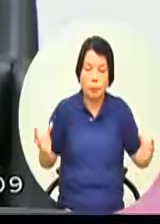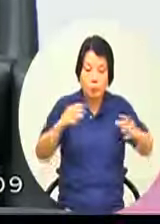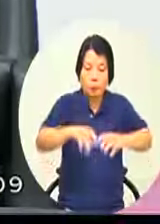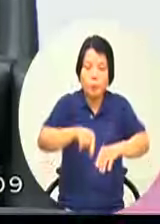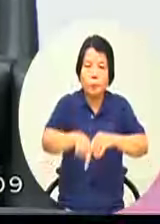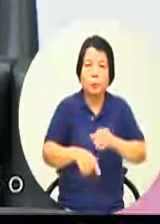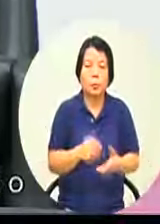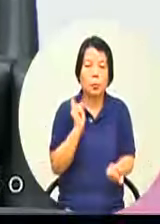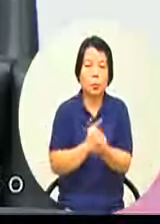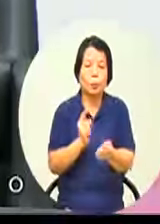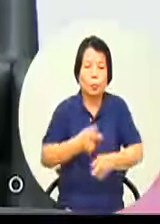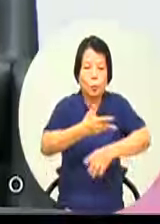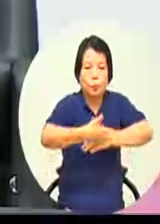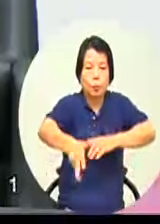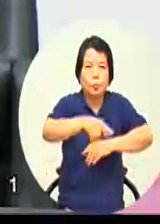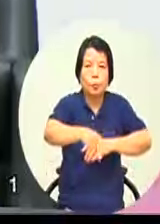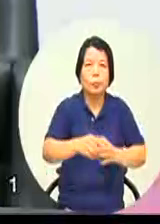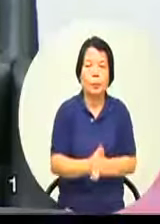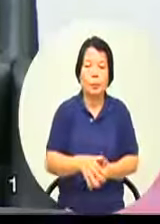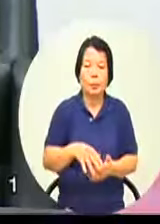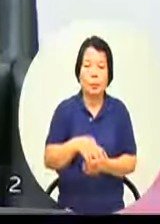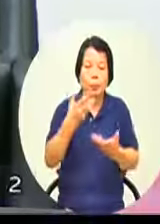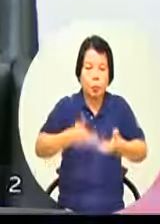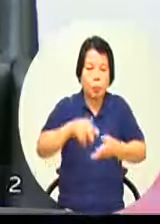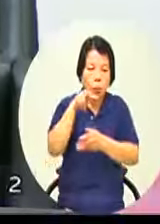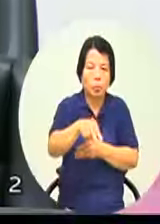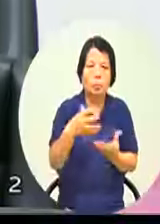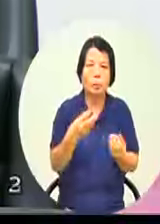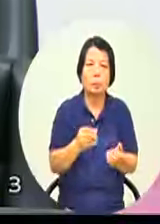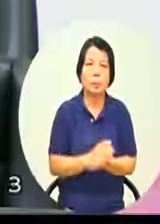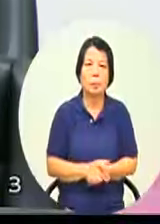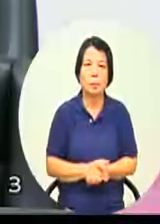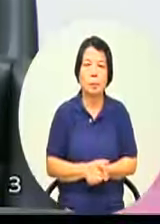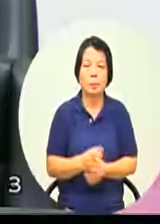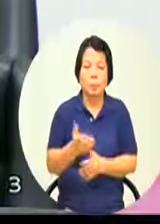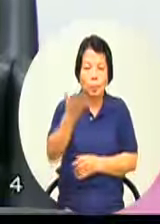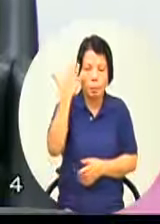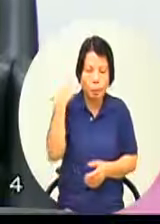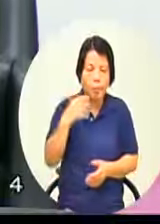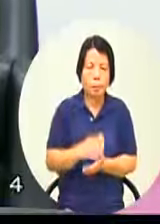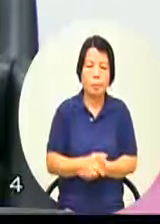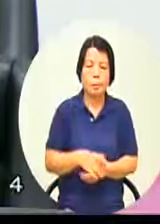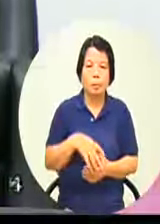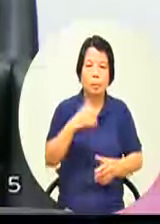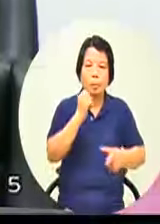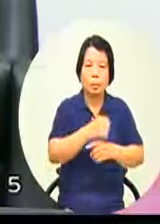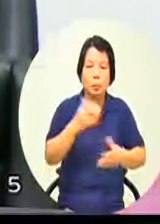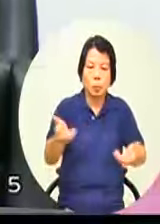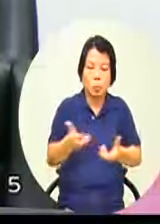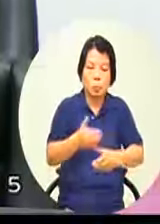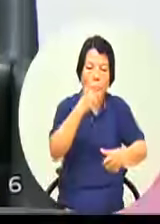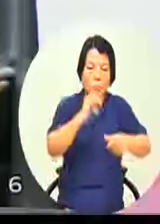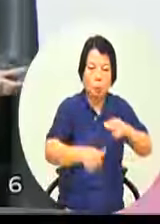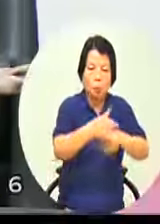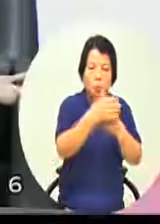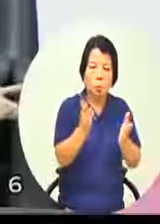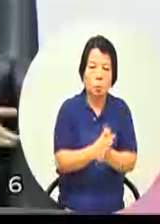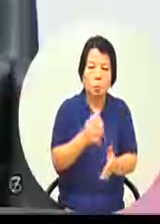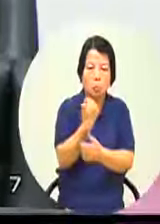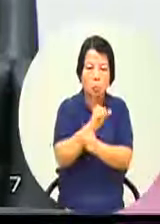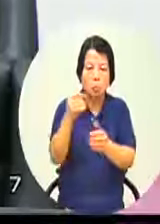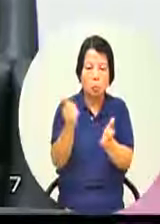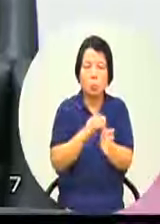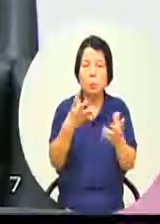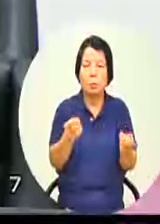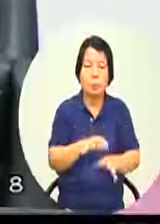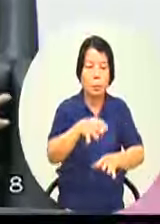排水它的这个重视啊，就不那个早期的建商就不会去考虑到很长远。那后来周边都